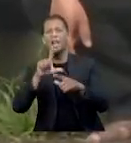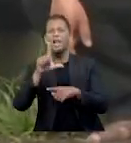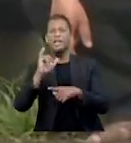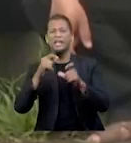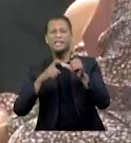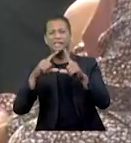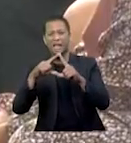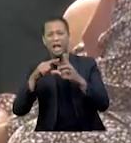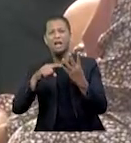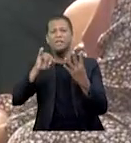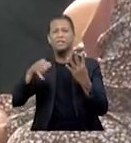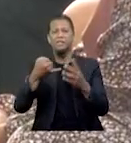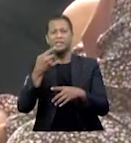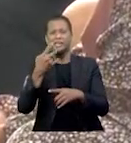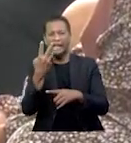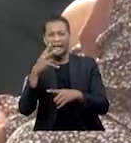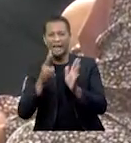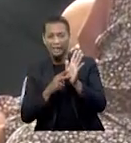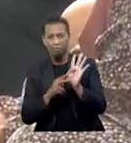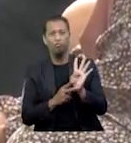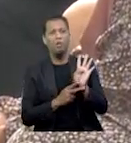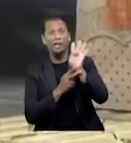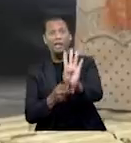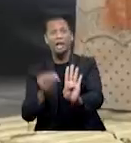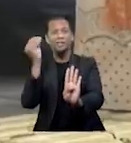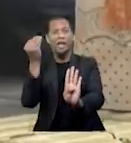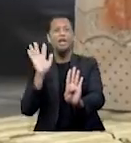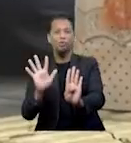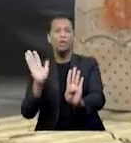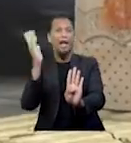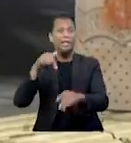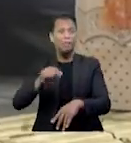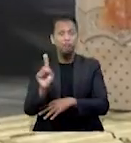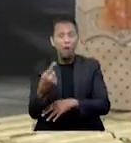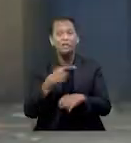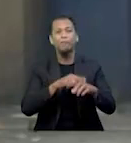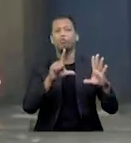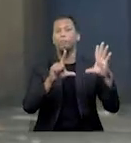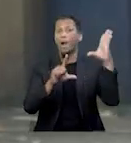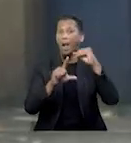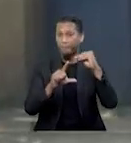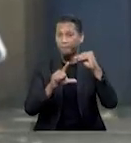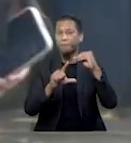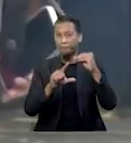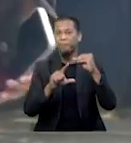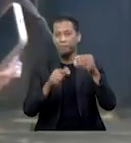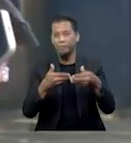malam. Hari Sabtu ini konser akan dimulai pada pukul 19 dan pintu dibuka mulai pukul